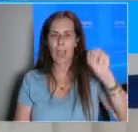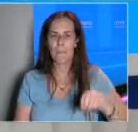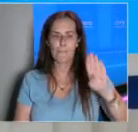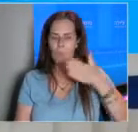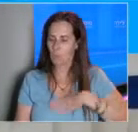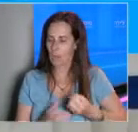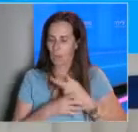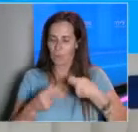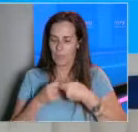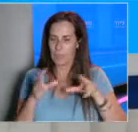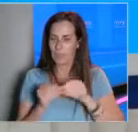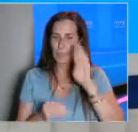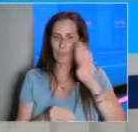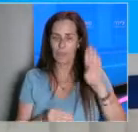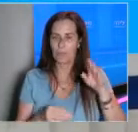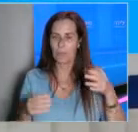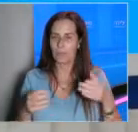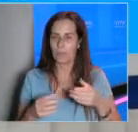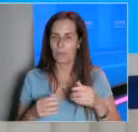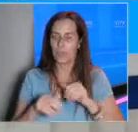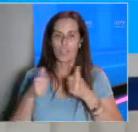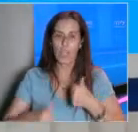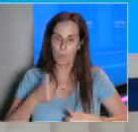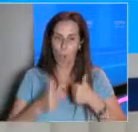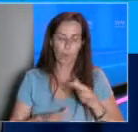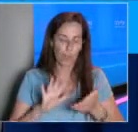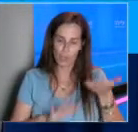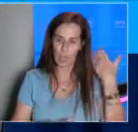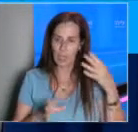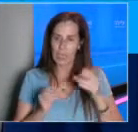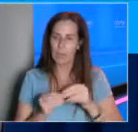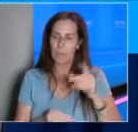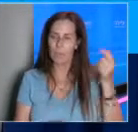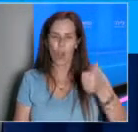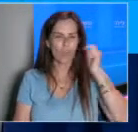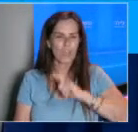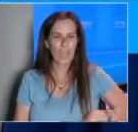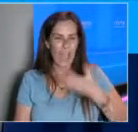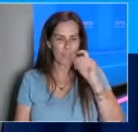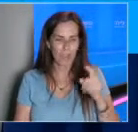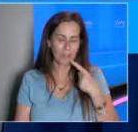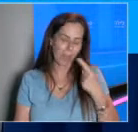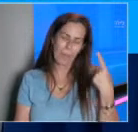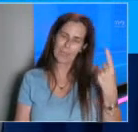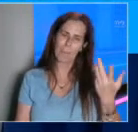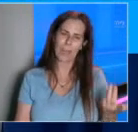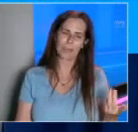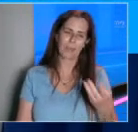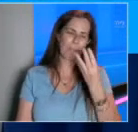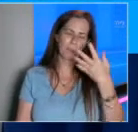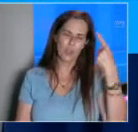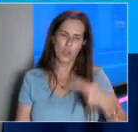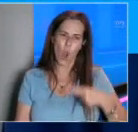מפלגה ביחד עם נתניהו כמפלגת קש, שתתמודד מה שהיה אז עם רון קובי. תראה, אתה אמרת בעצמך,